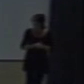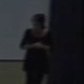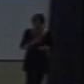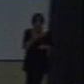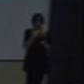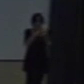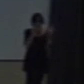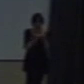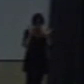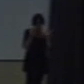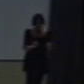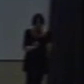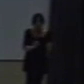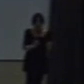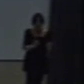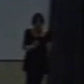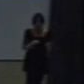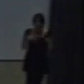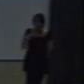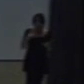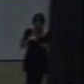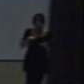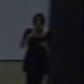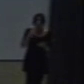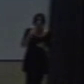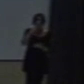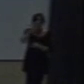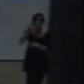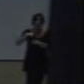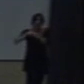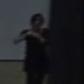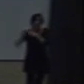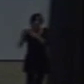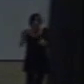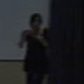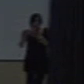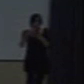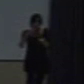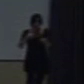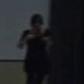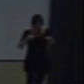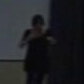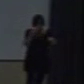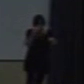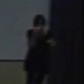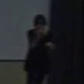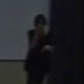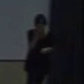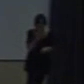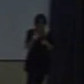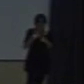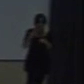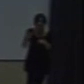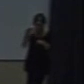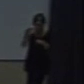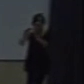Doncs ara va dient coses que no fa bé el seu govern, clar, és una font doncs, especialment interessant per això, no? Perquè diu coses